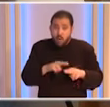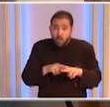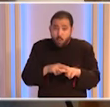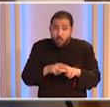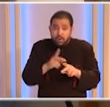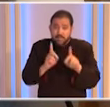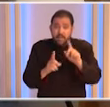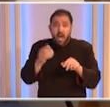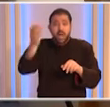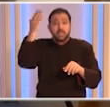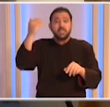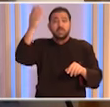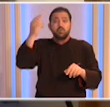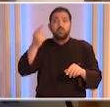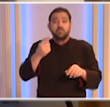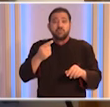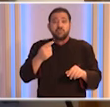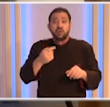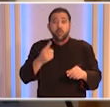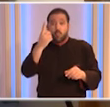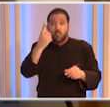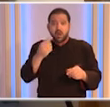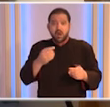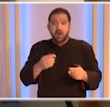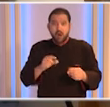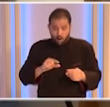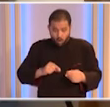unui cetățean să iei viață.